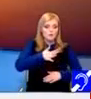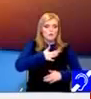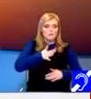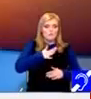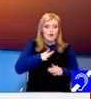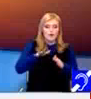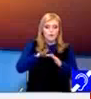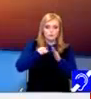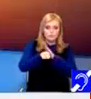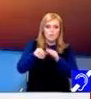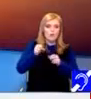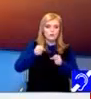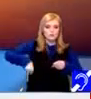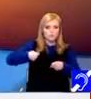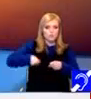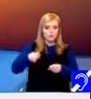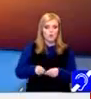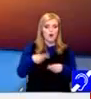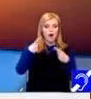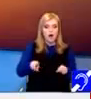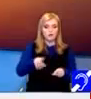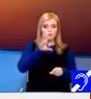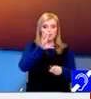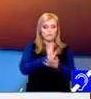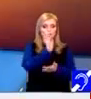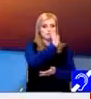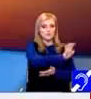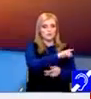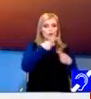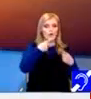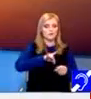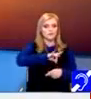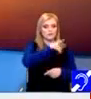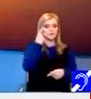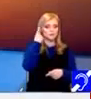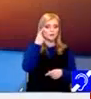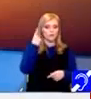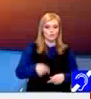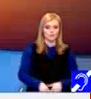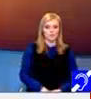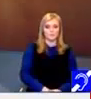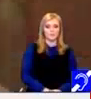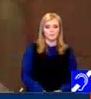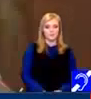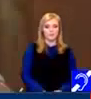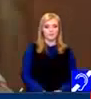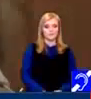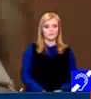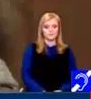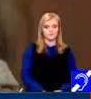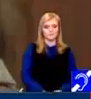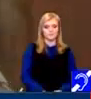în compartimentul pentru bagaje, iar un altul trimis de o stăpână pe o cursă internă a ajuns în Japonia.